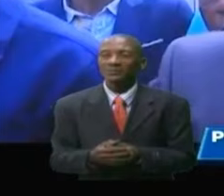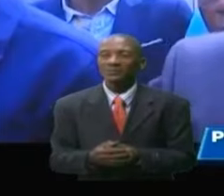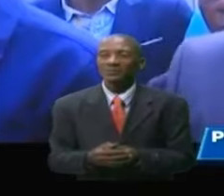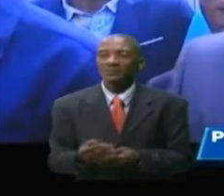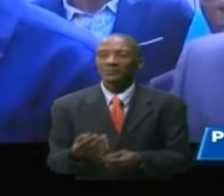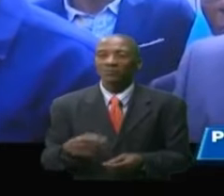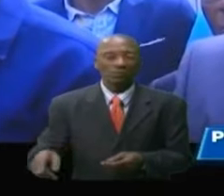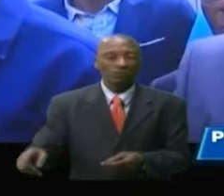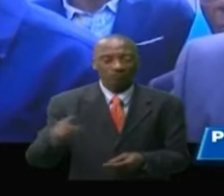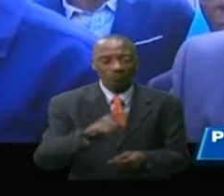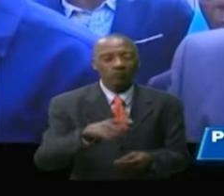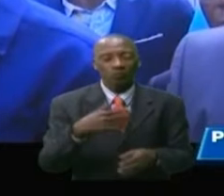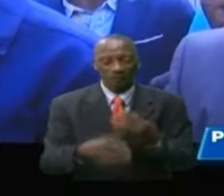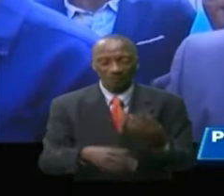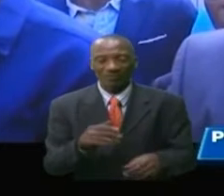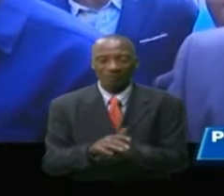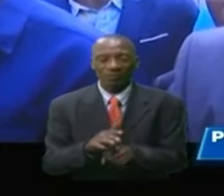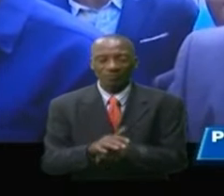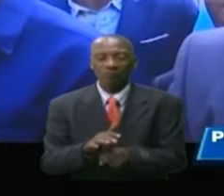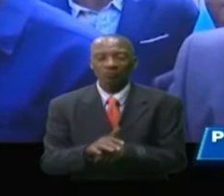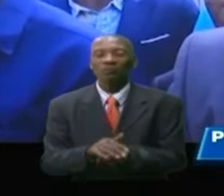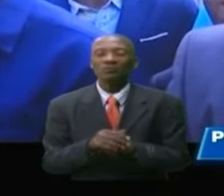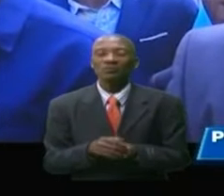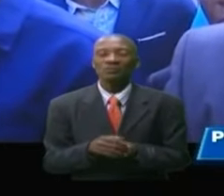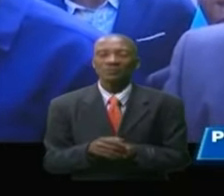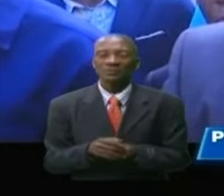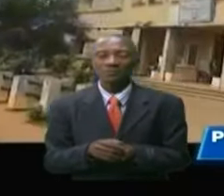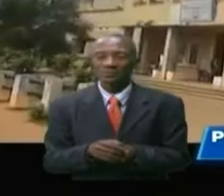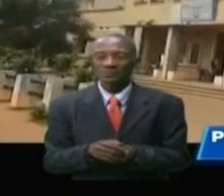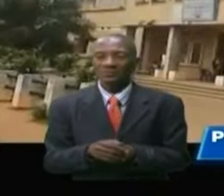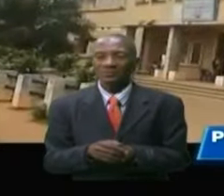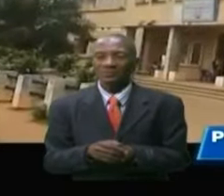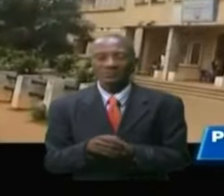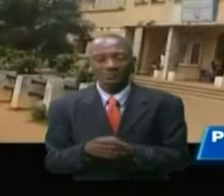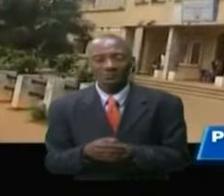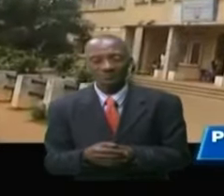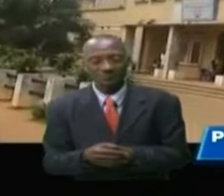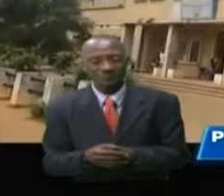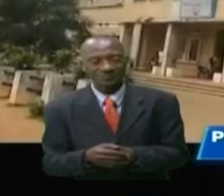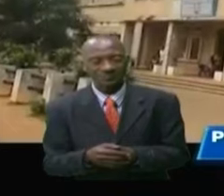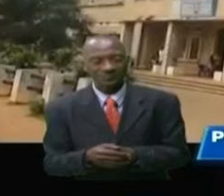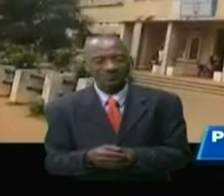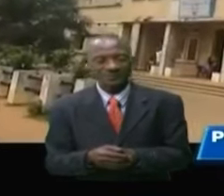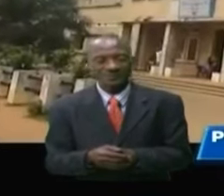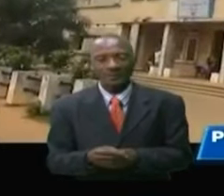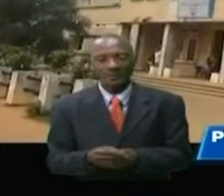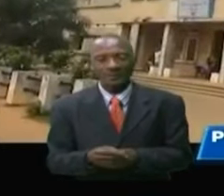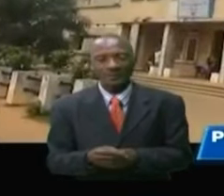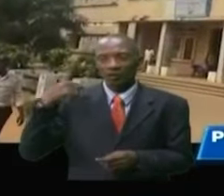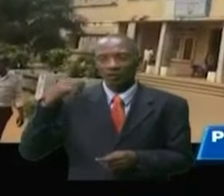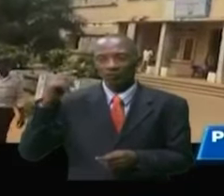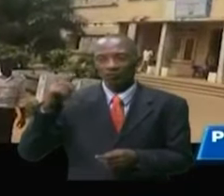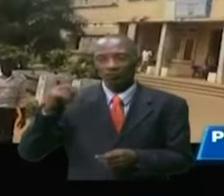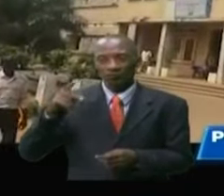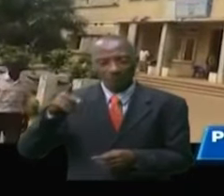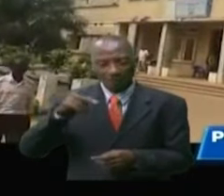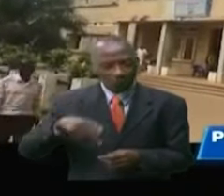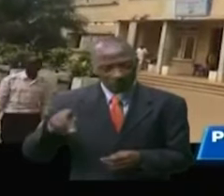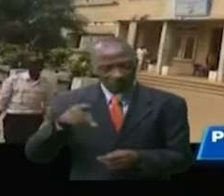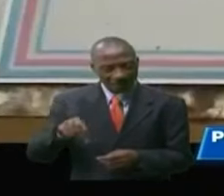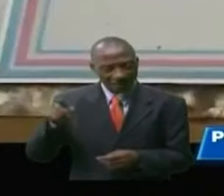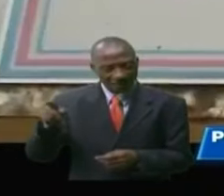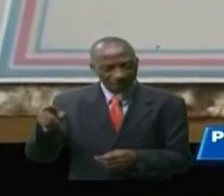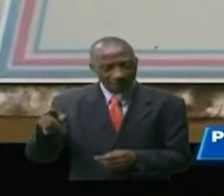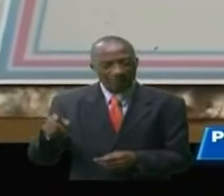ministre central va remettre ses équipements et kits agricoles. C'est au gouvernorat provincial que ces matériels et intrants agricoles ont